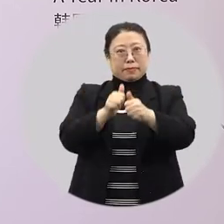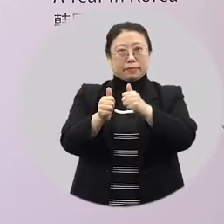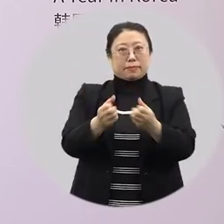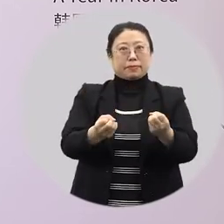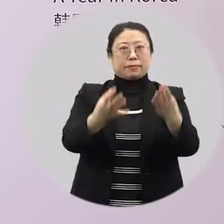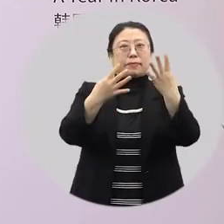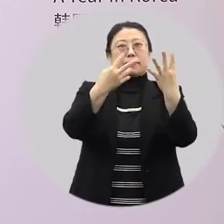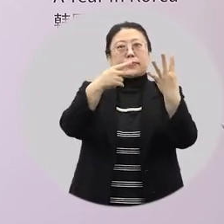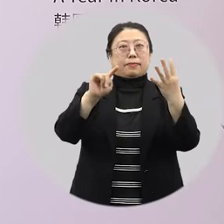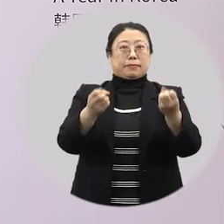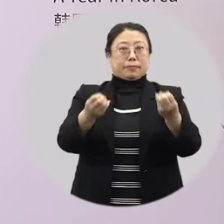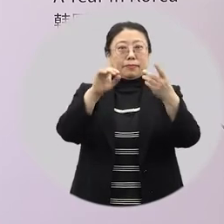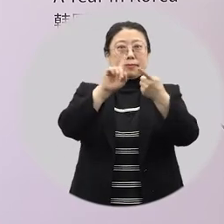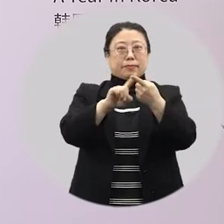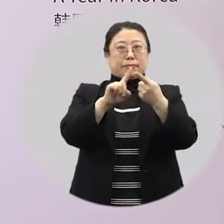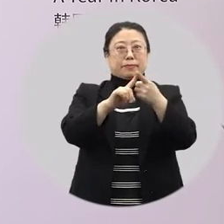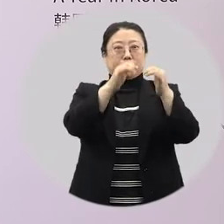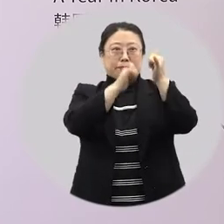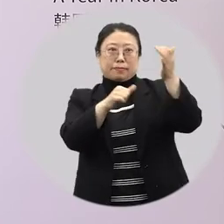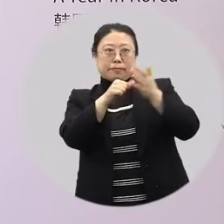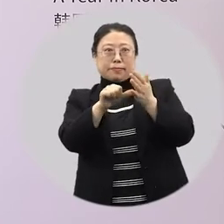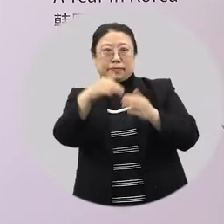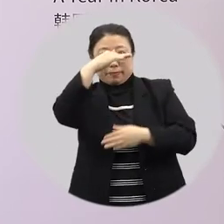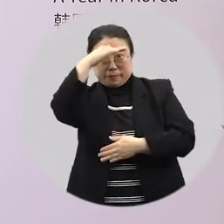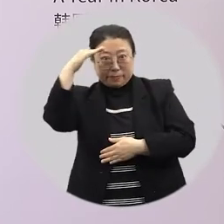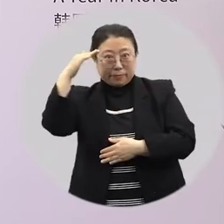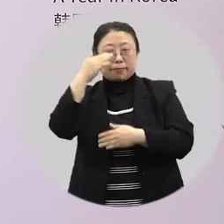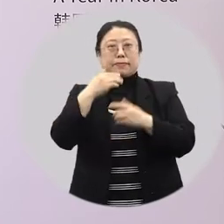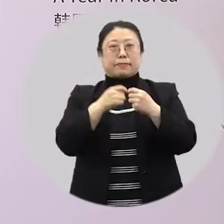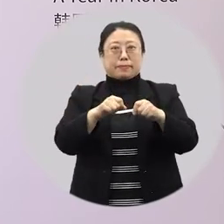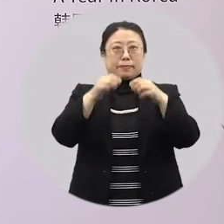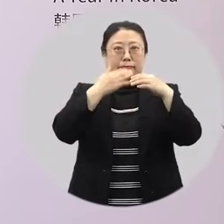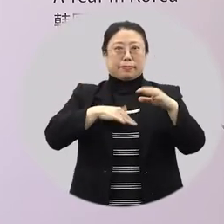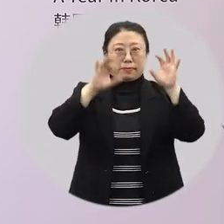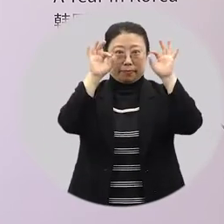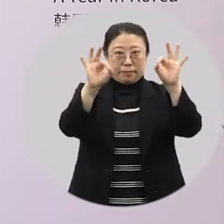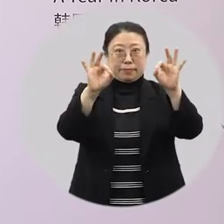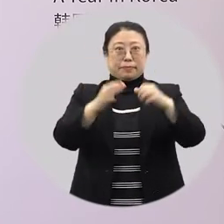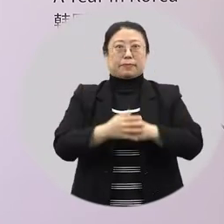4대 명절에 대해 관련 유무를 감상하면서 자세히 알아볼게요